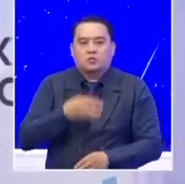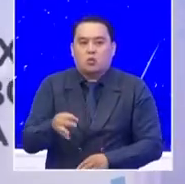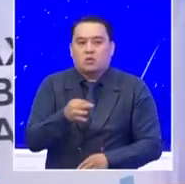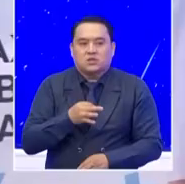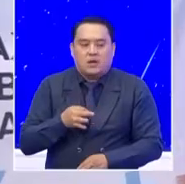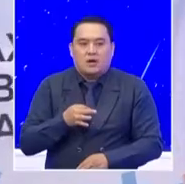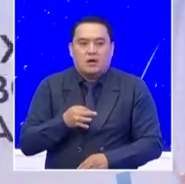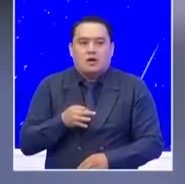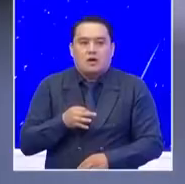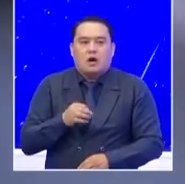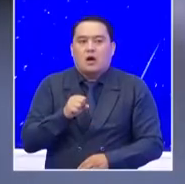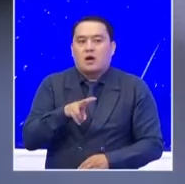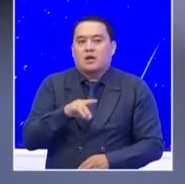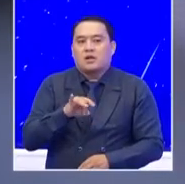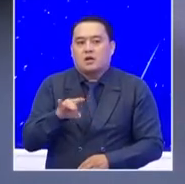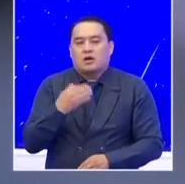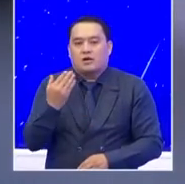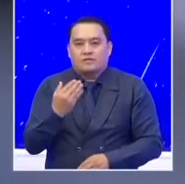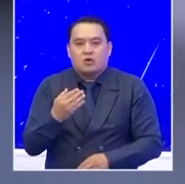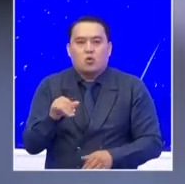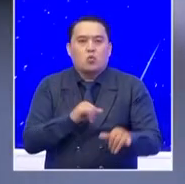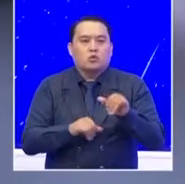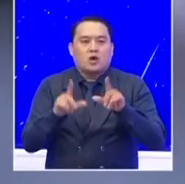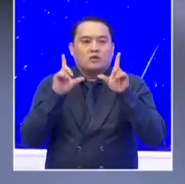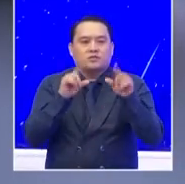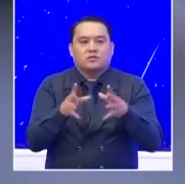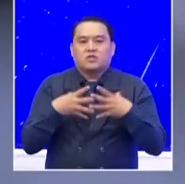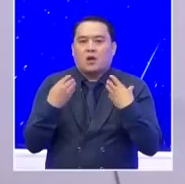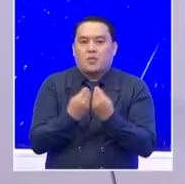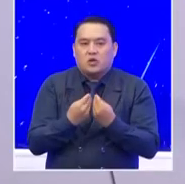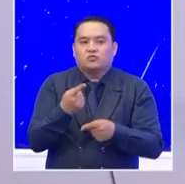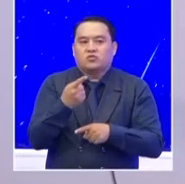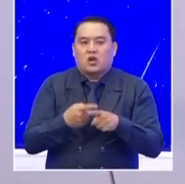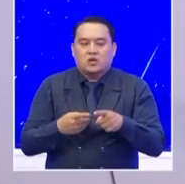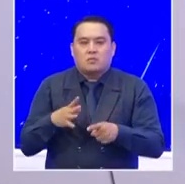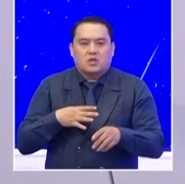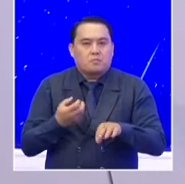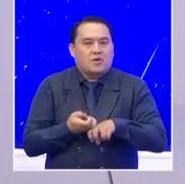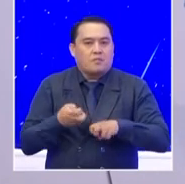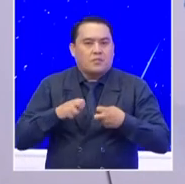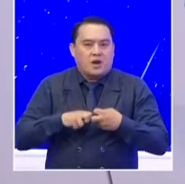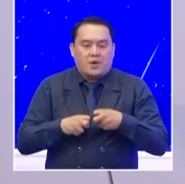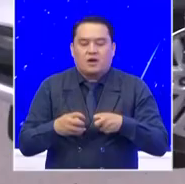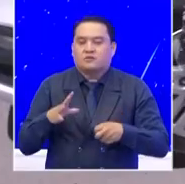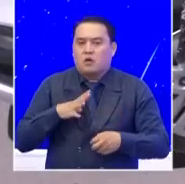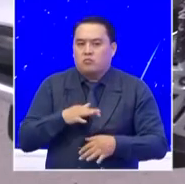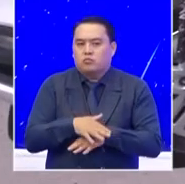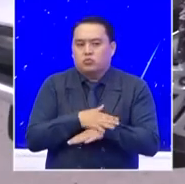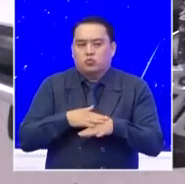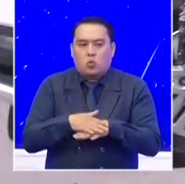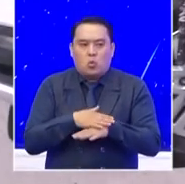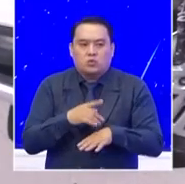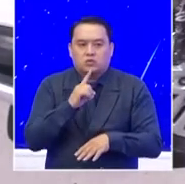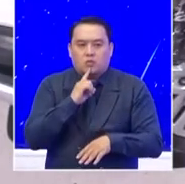области. По словам Алии Карибаевой, выезд куда-либо всей семьей или хотя бы ее частью было проблемой и вызывало массу